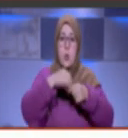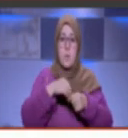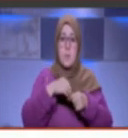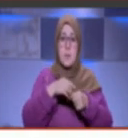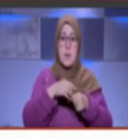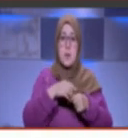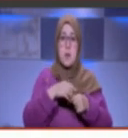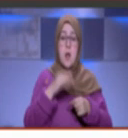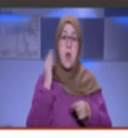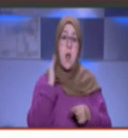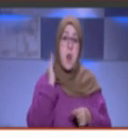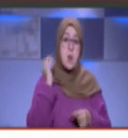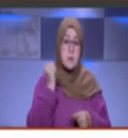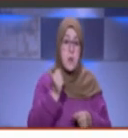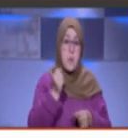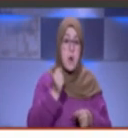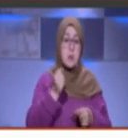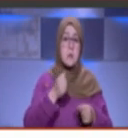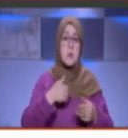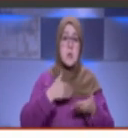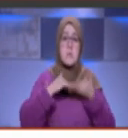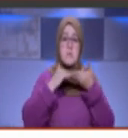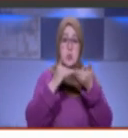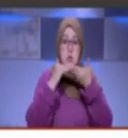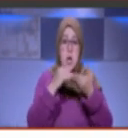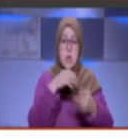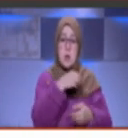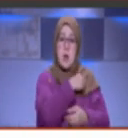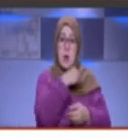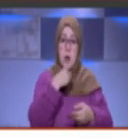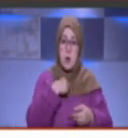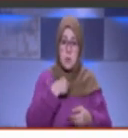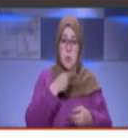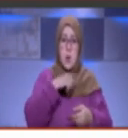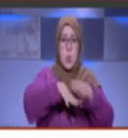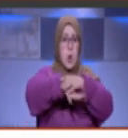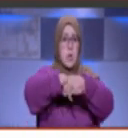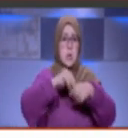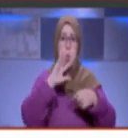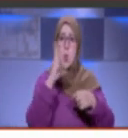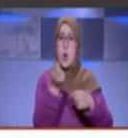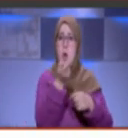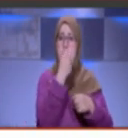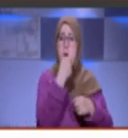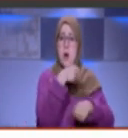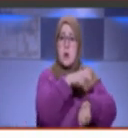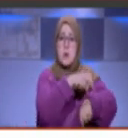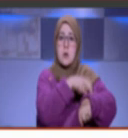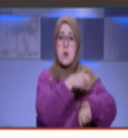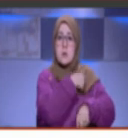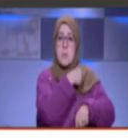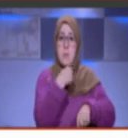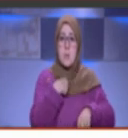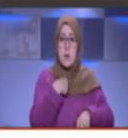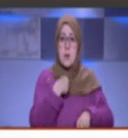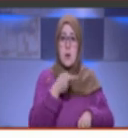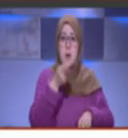لضمان الإمدادات الطبية وإنتاج العقاقير الطبية وعودتها إلى بلادنا.